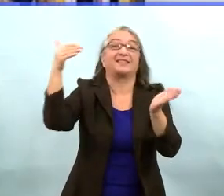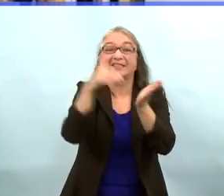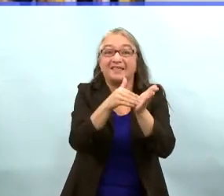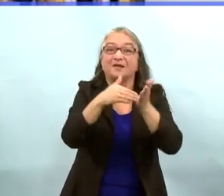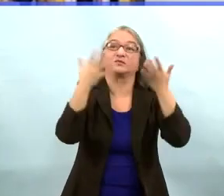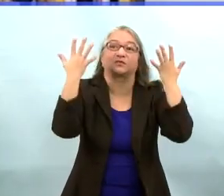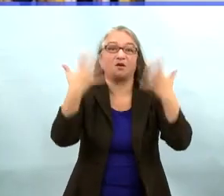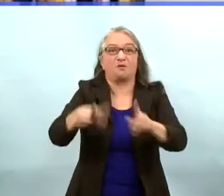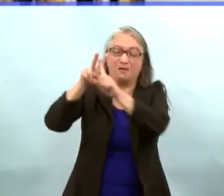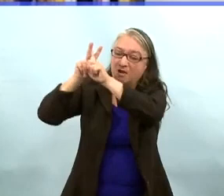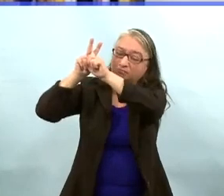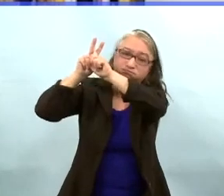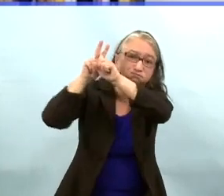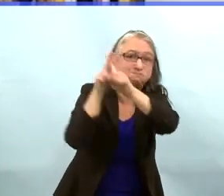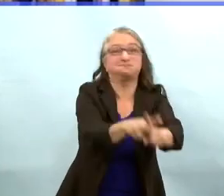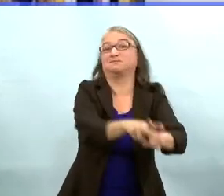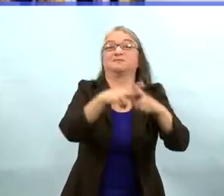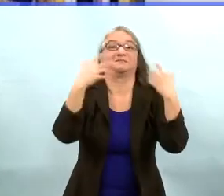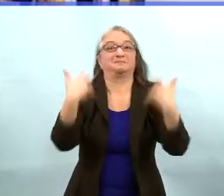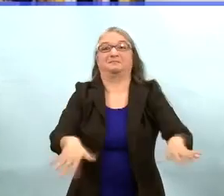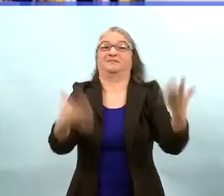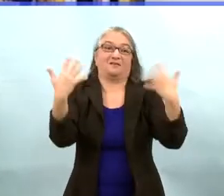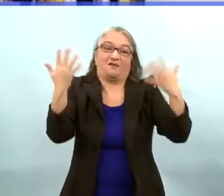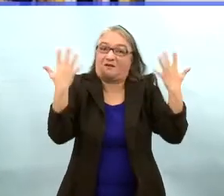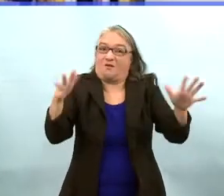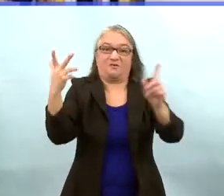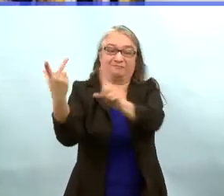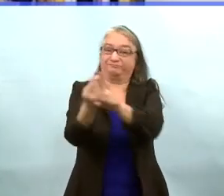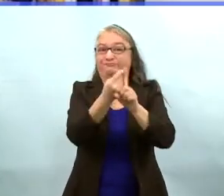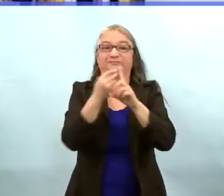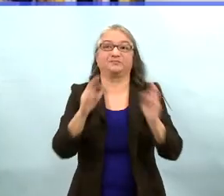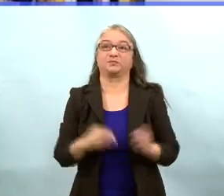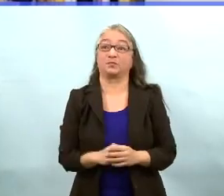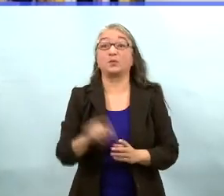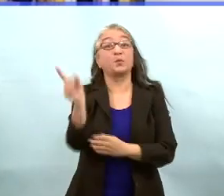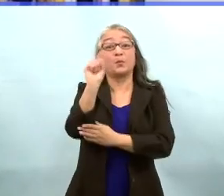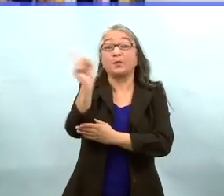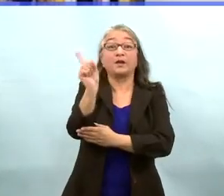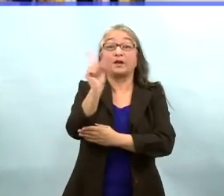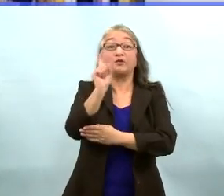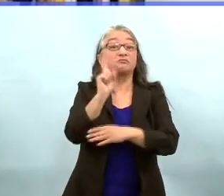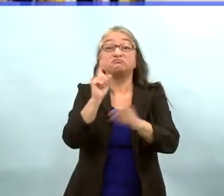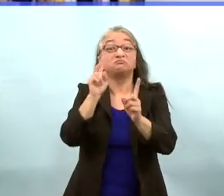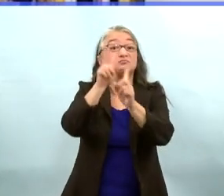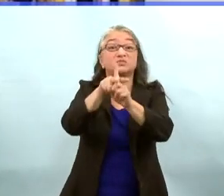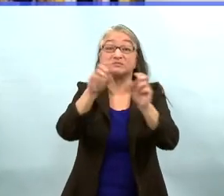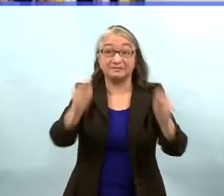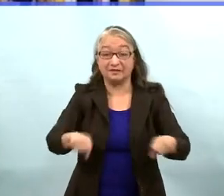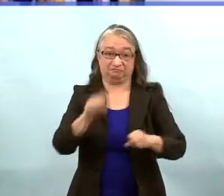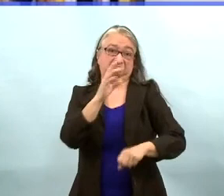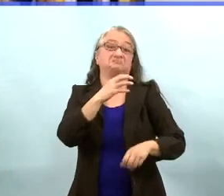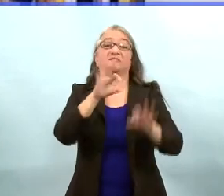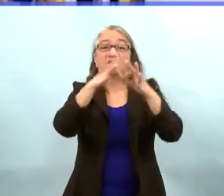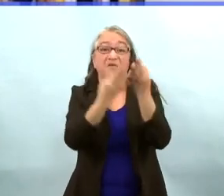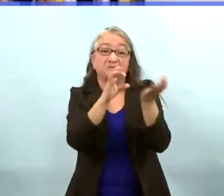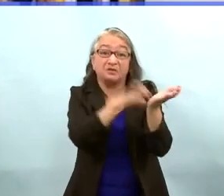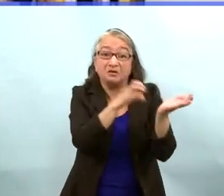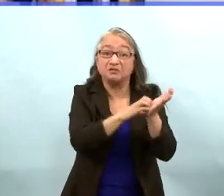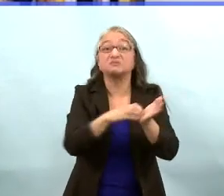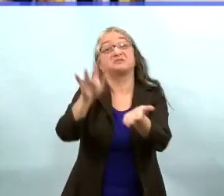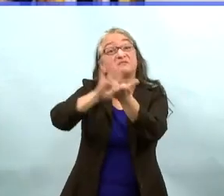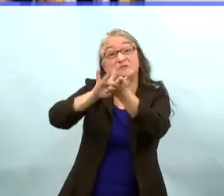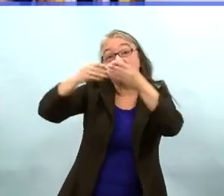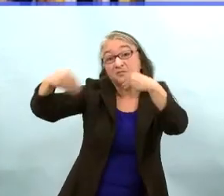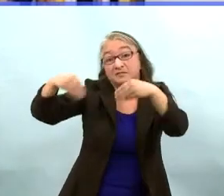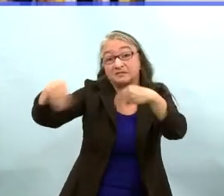Le vaccin sera offert par l'intermédiaire de nos cliniques régionales de vaccination, les cabinets de médecins, les